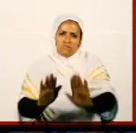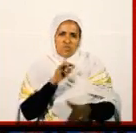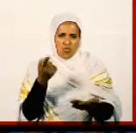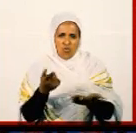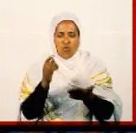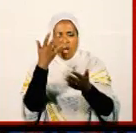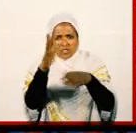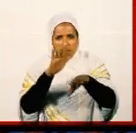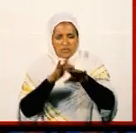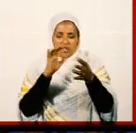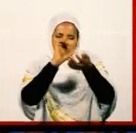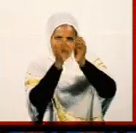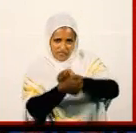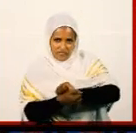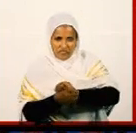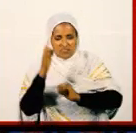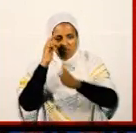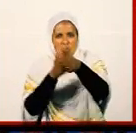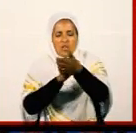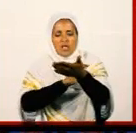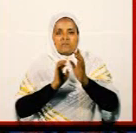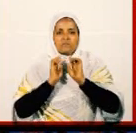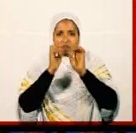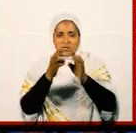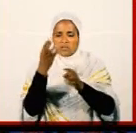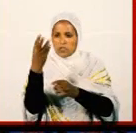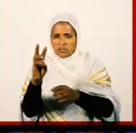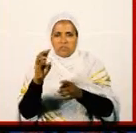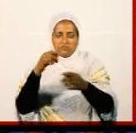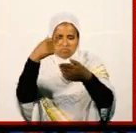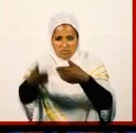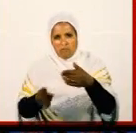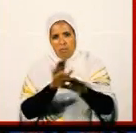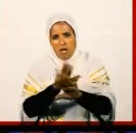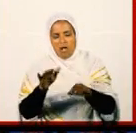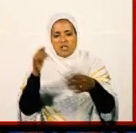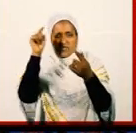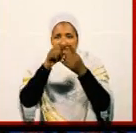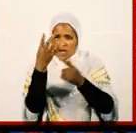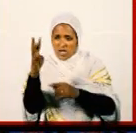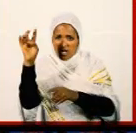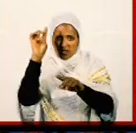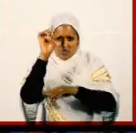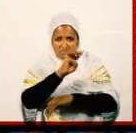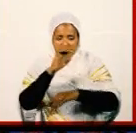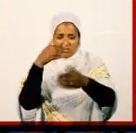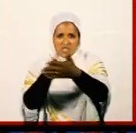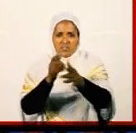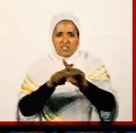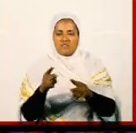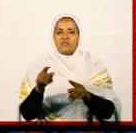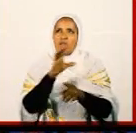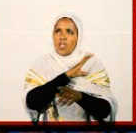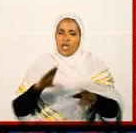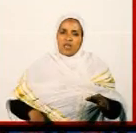ቅዳሴ የሚቀደሰው፣ ከዛ 16 ተመልሶ ከዛ ያ ነው እንጂ እስከ 14 ድረስ ያለው ነገር በ16 የጌታ ቅዳሴ ነው። ቅዳሴ ጊዜ በ15